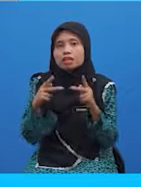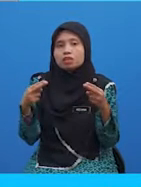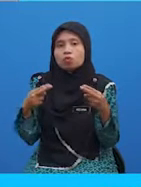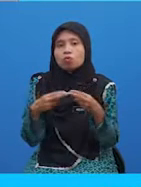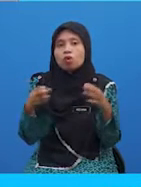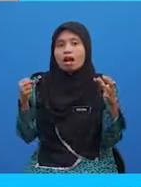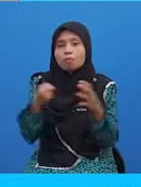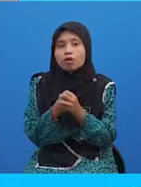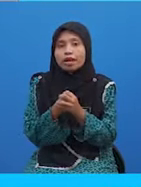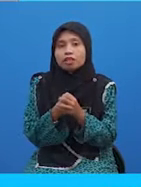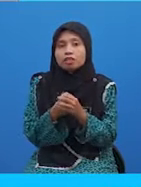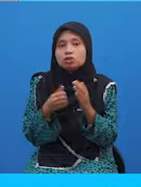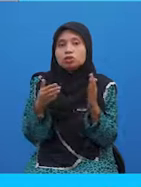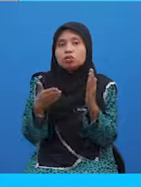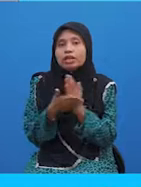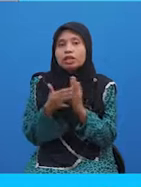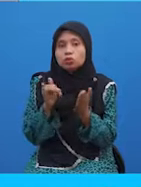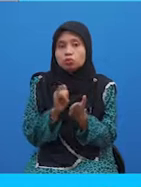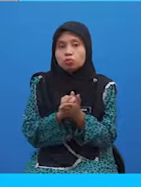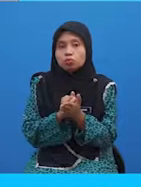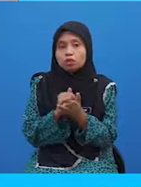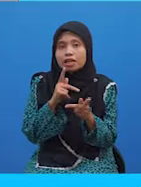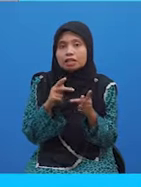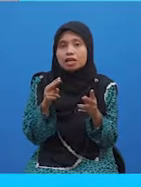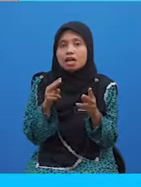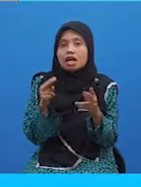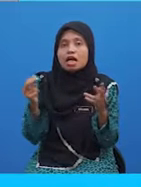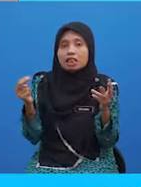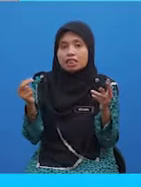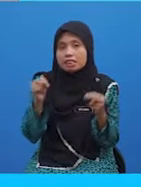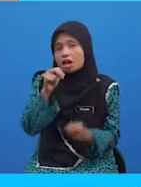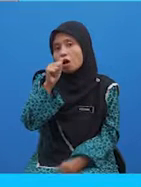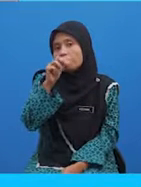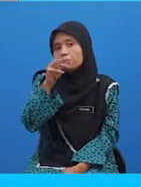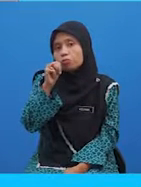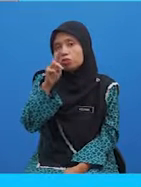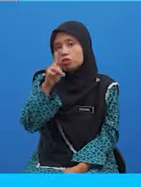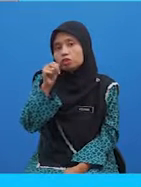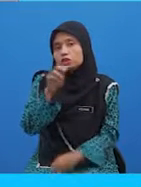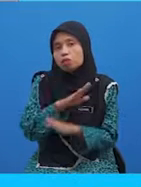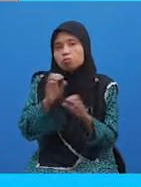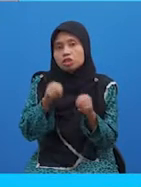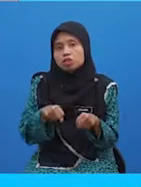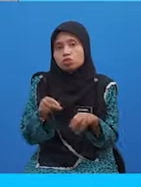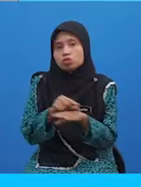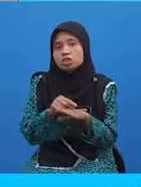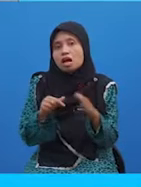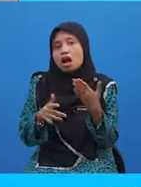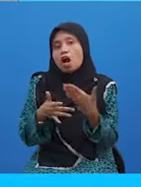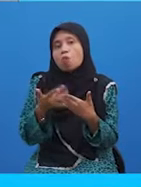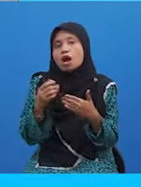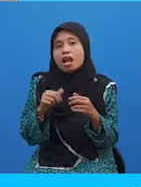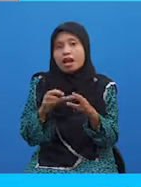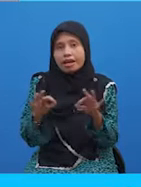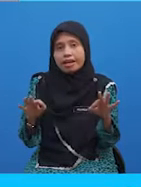kata hubung gabungan. Oleh itu, kata namun tidak boleh digunakan dalam awal ayat. Pembetulannya